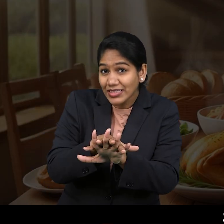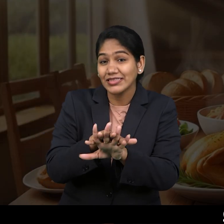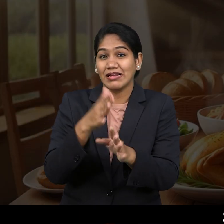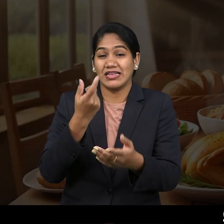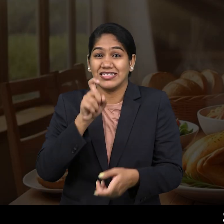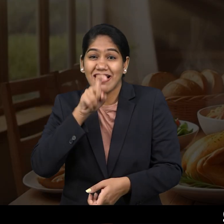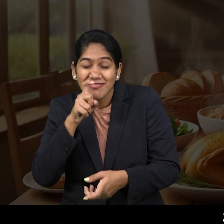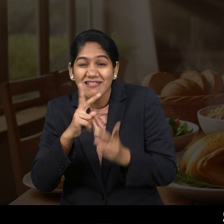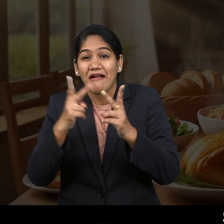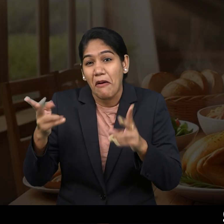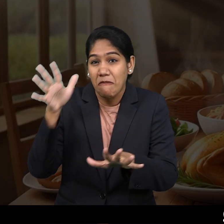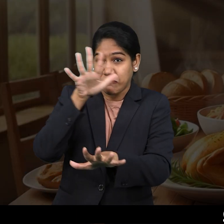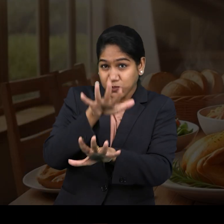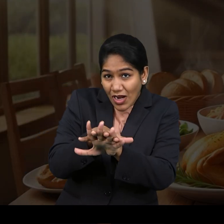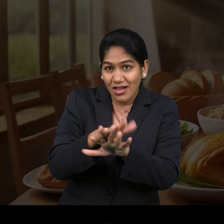இறைச்சி,